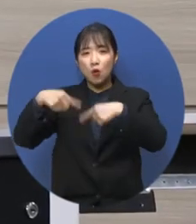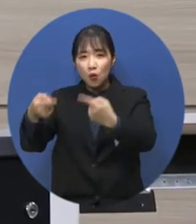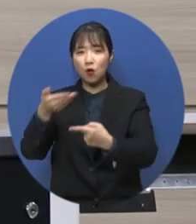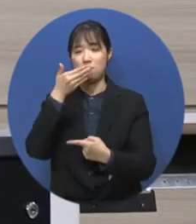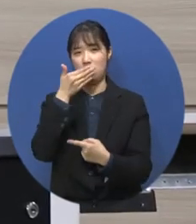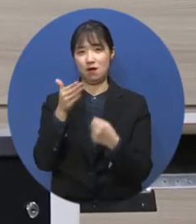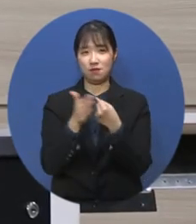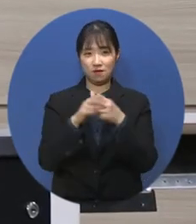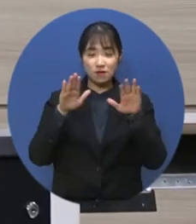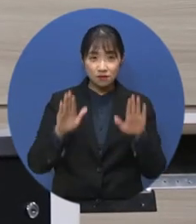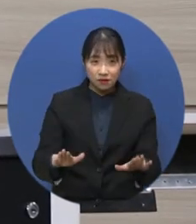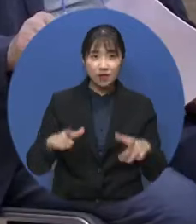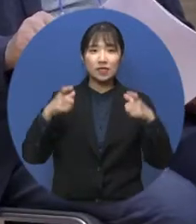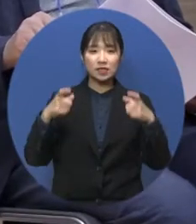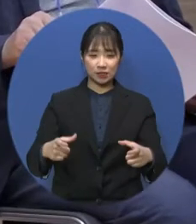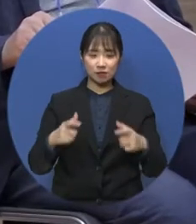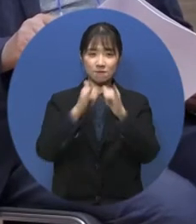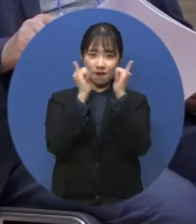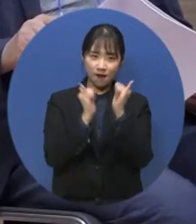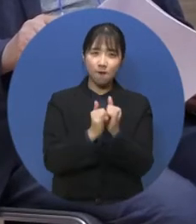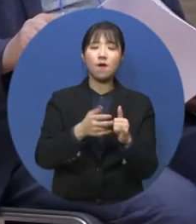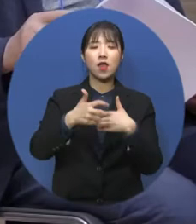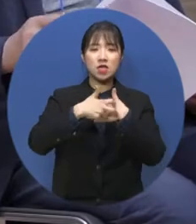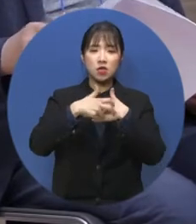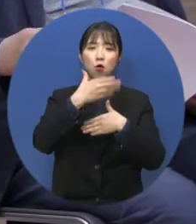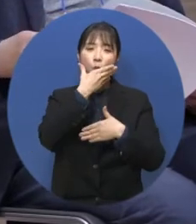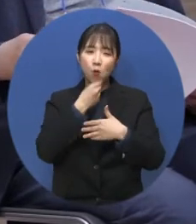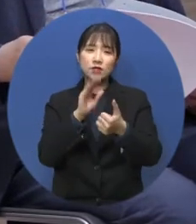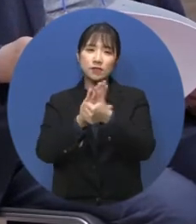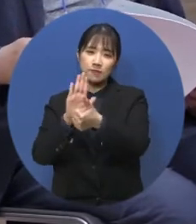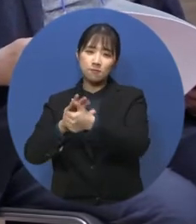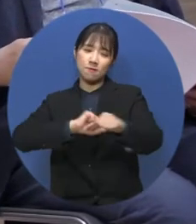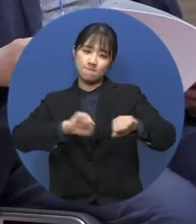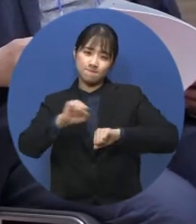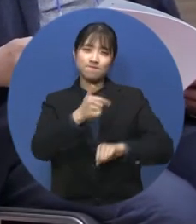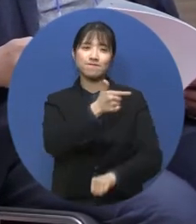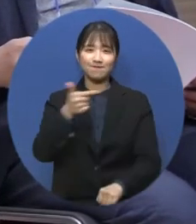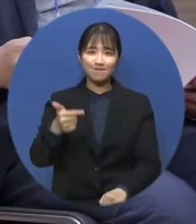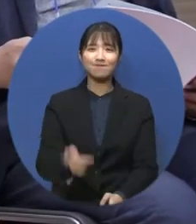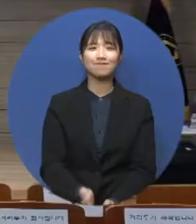이제는 지역사회 의료복지에도 한 몫을 하고 있습니다.